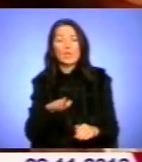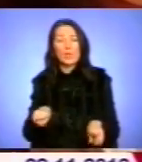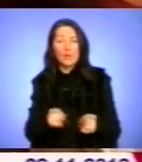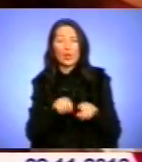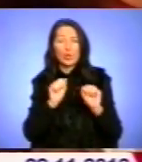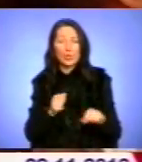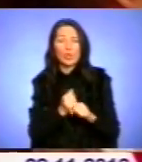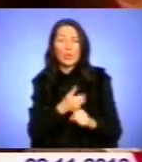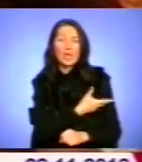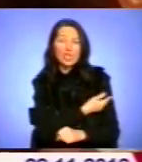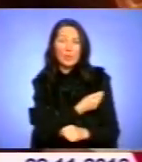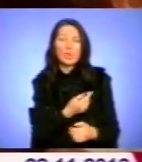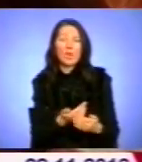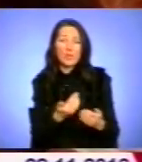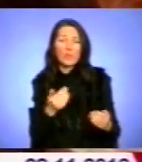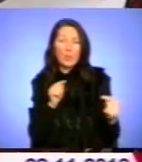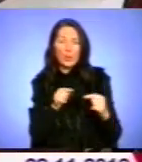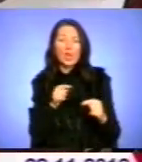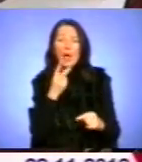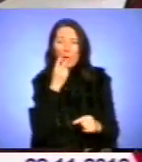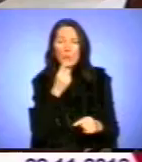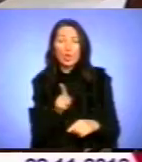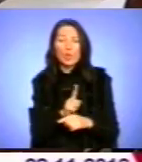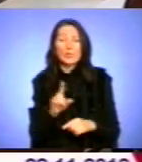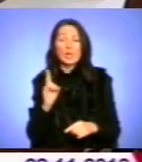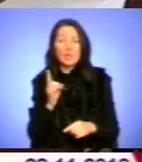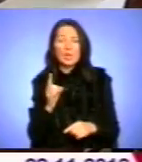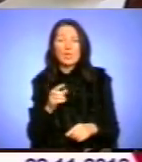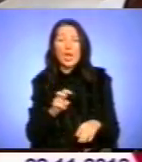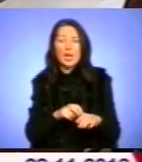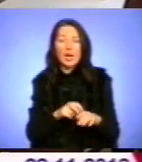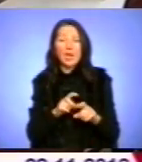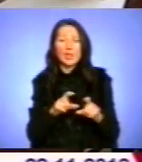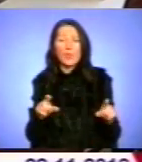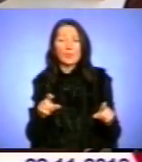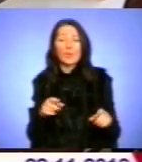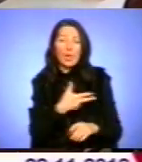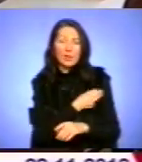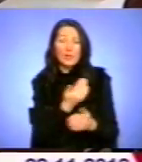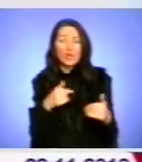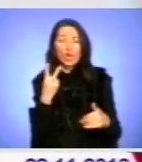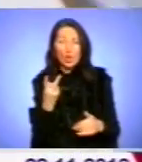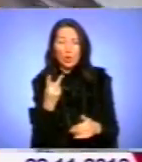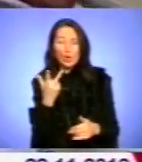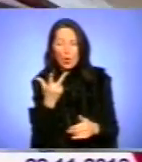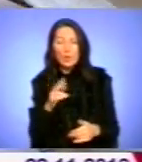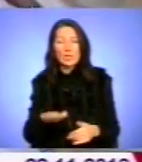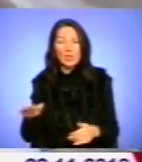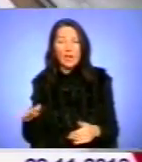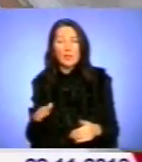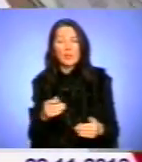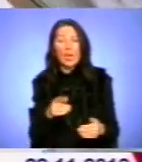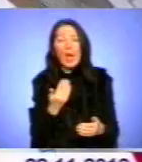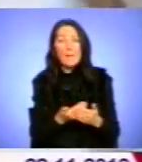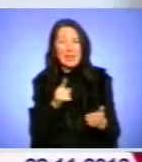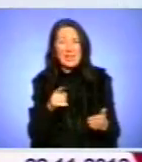робити щеплення від грипу. У Тернопільській дитячій лікарні провакцинували вже 3 маленьких пацієнтів. Однак перед тим, як вести